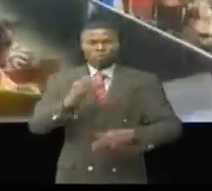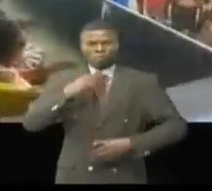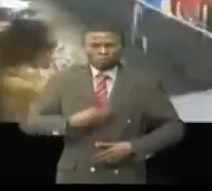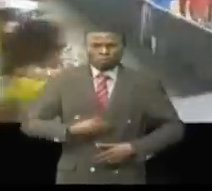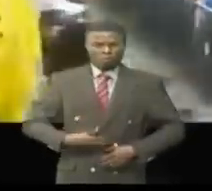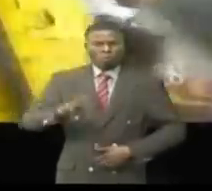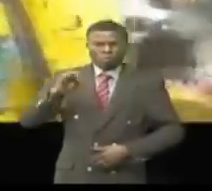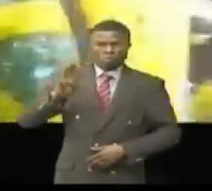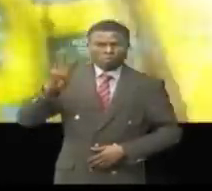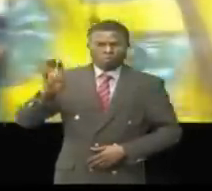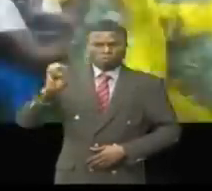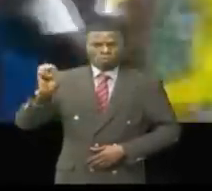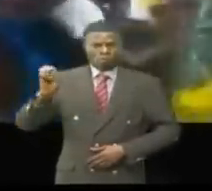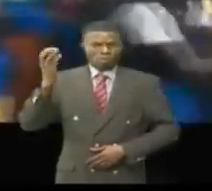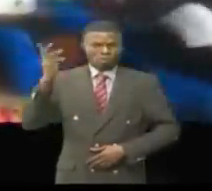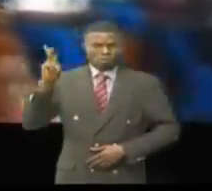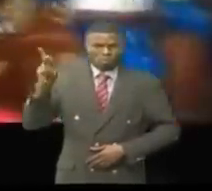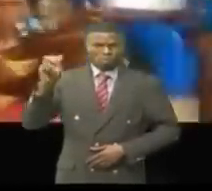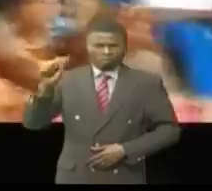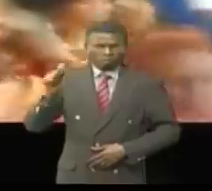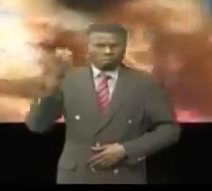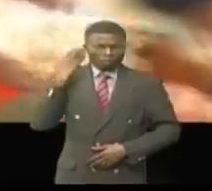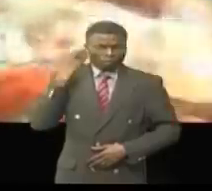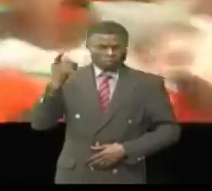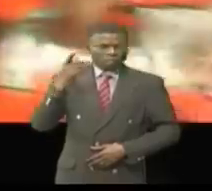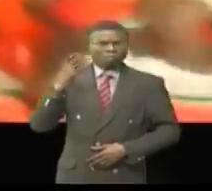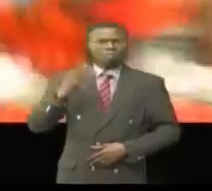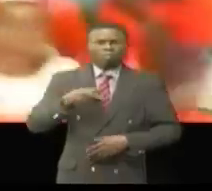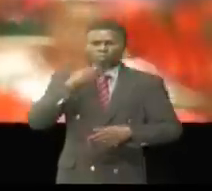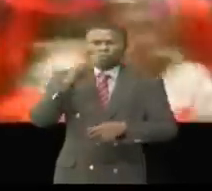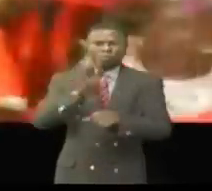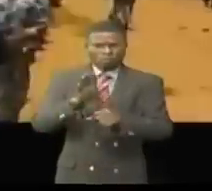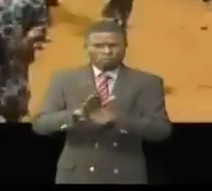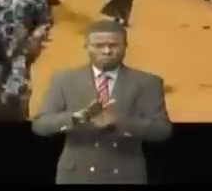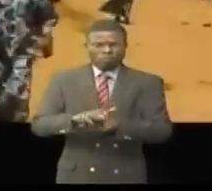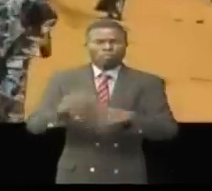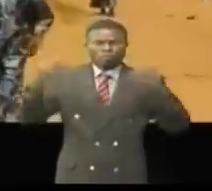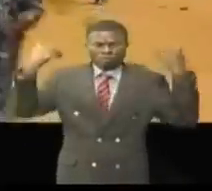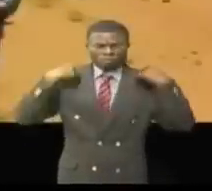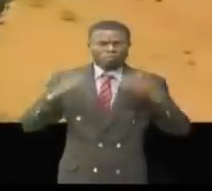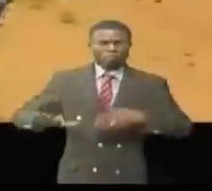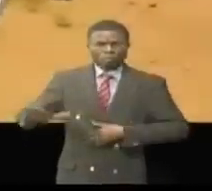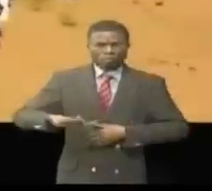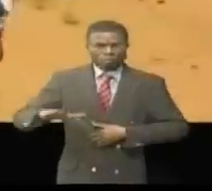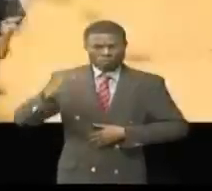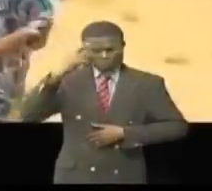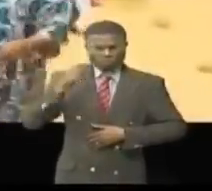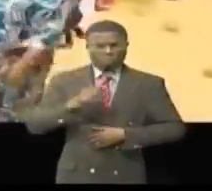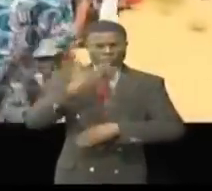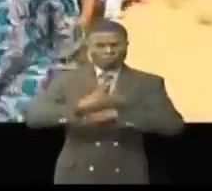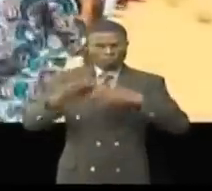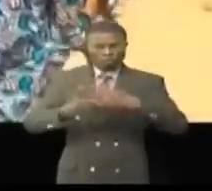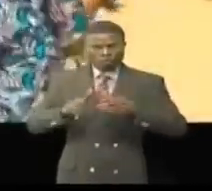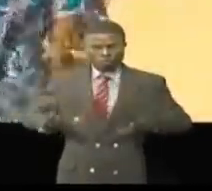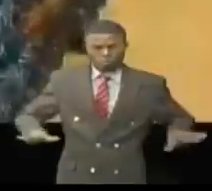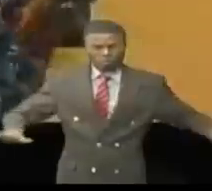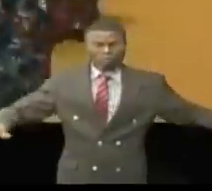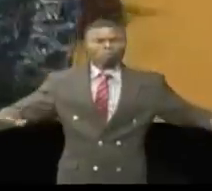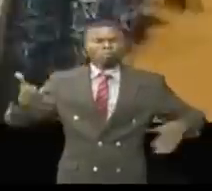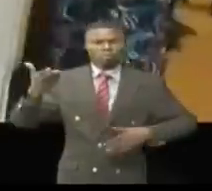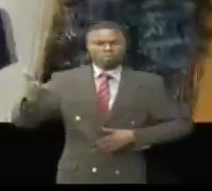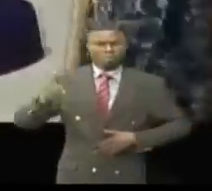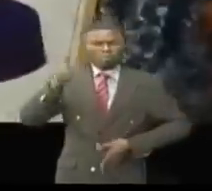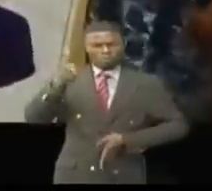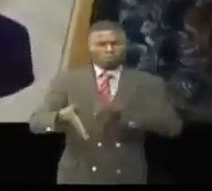Mweka, Martin Ikokt Ikokt, qui n'a cessé de plaider auprès des autorités du pays pour la construction de cet aérodrome. Cette